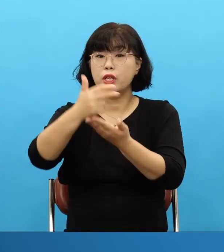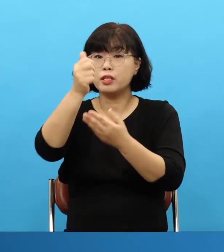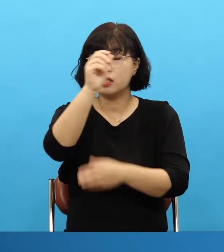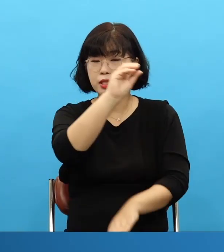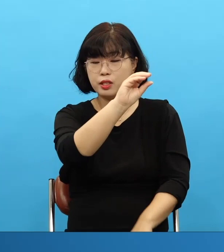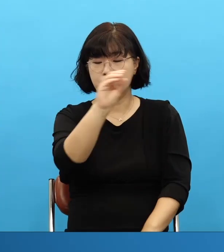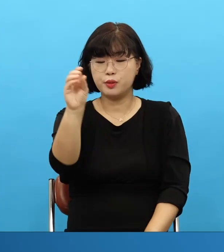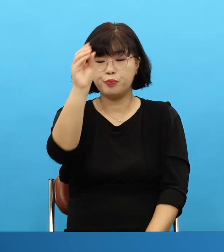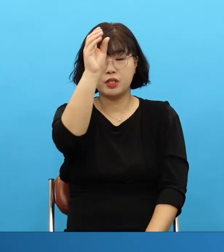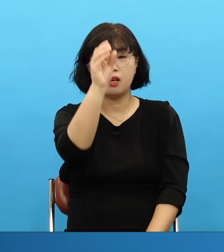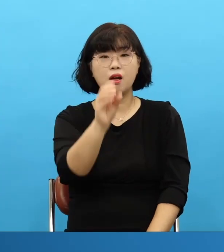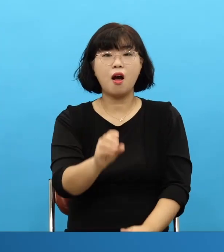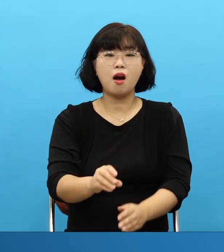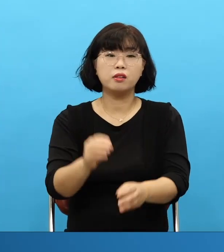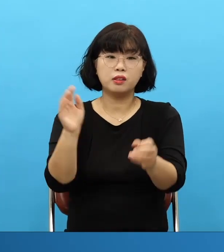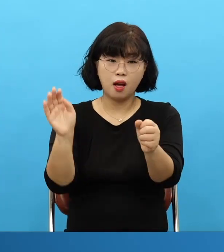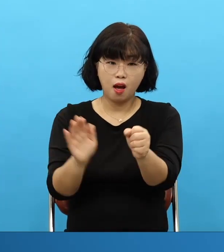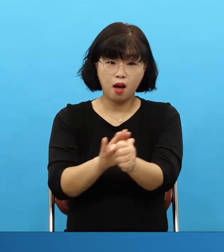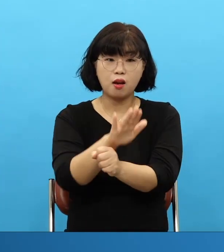주의 십자가